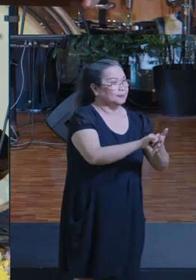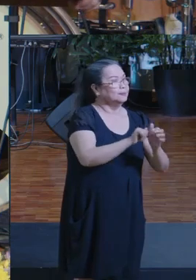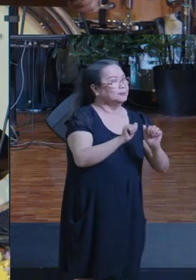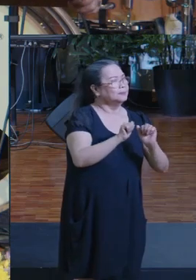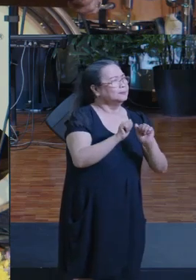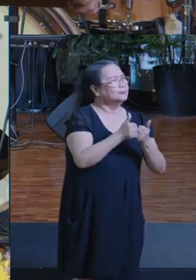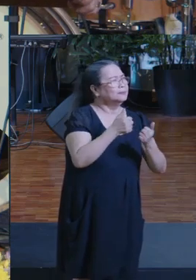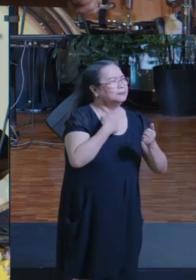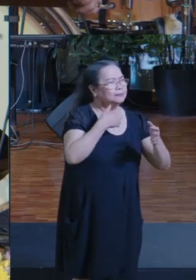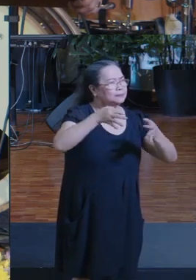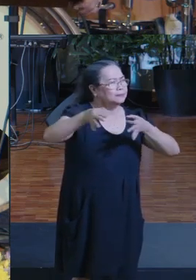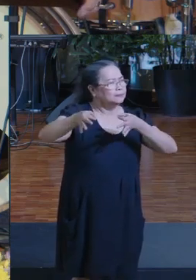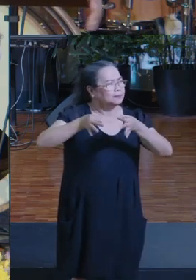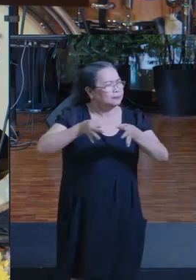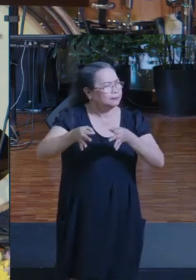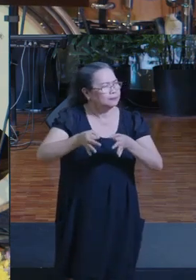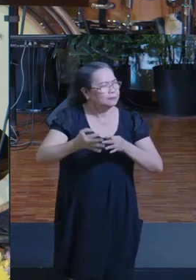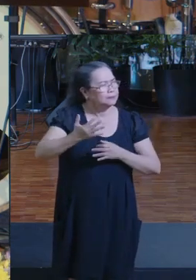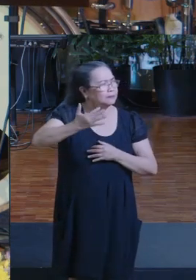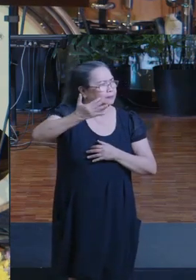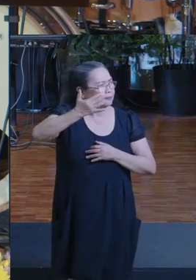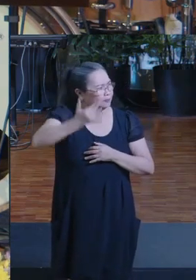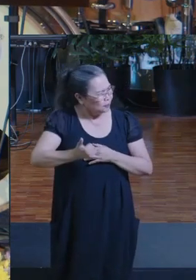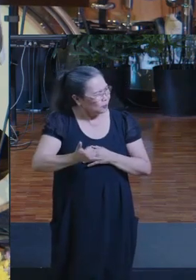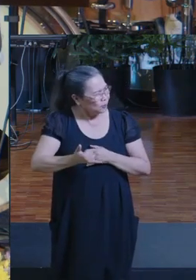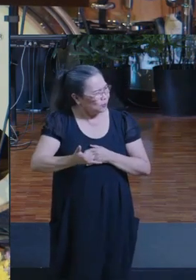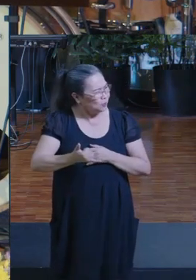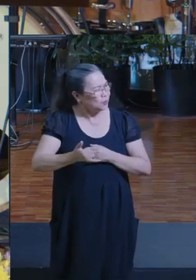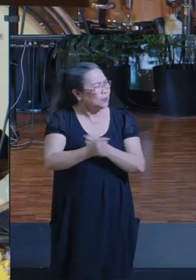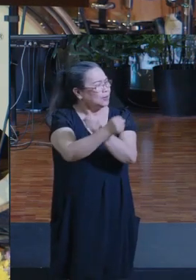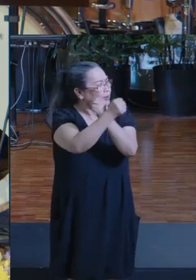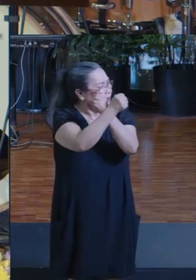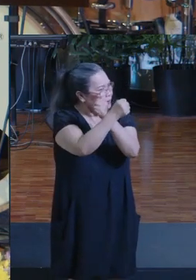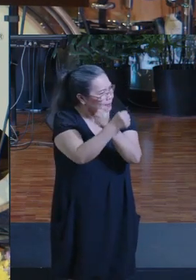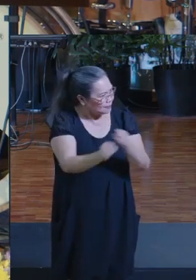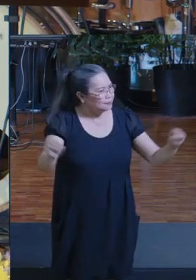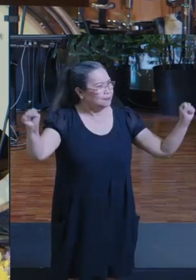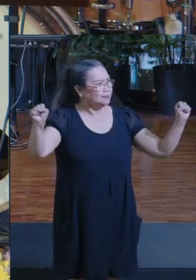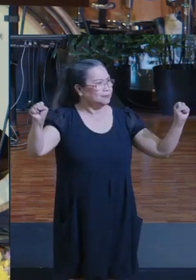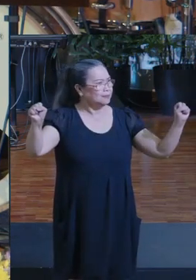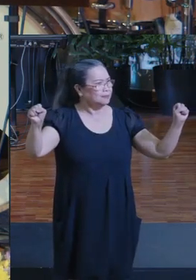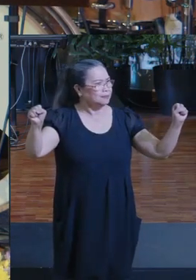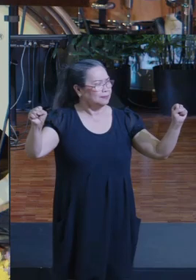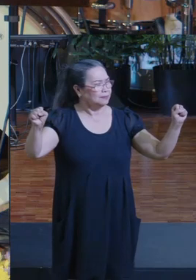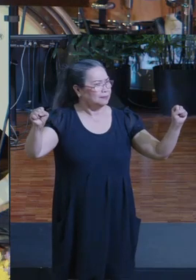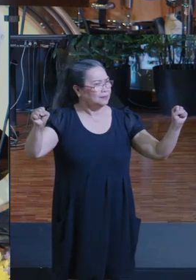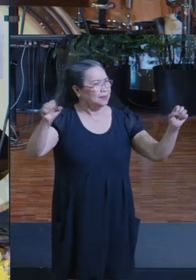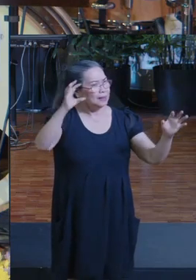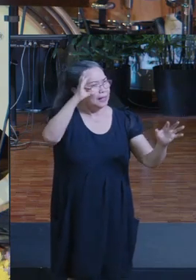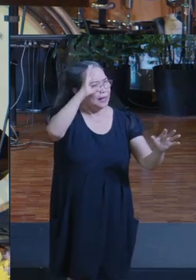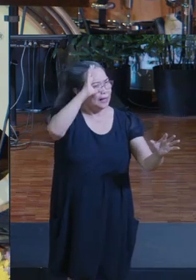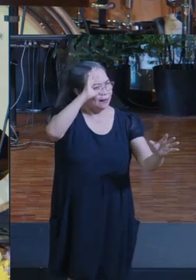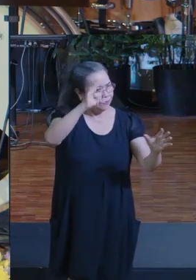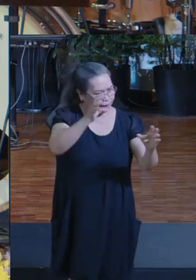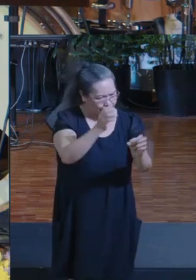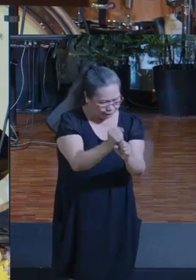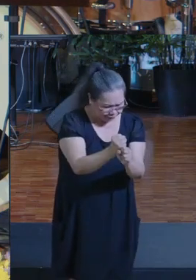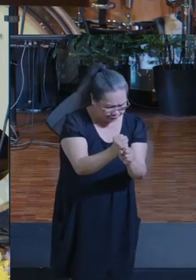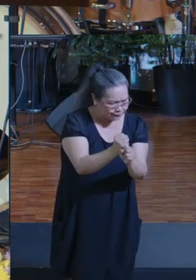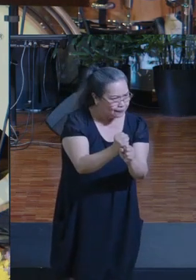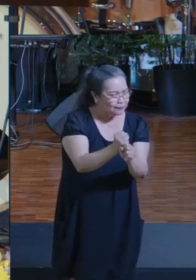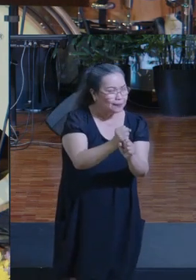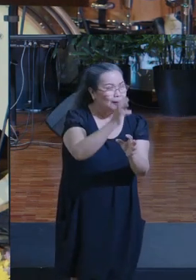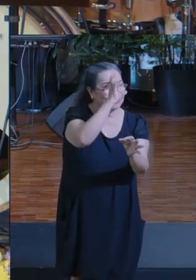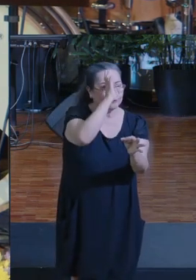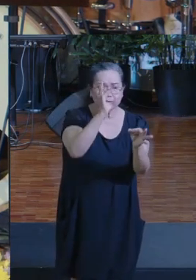pagpaliwanag kung bakit ang kaligtasan ay by faith and not by works of